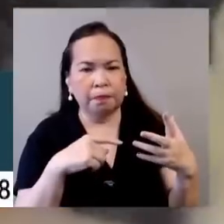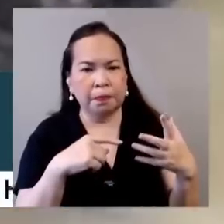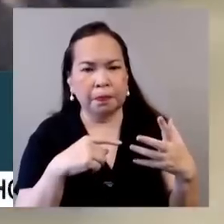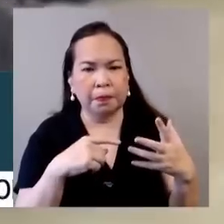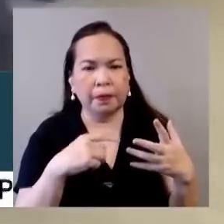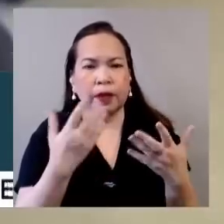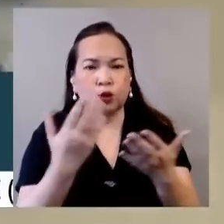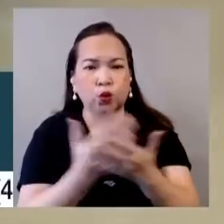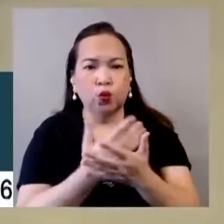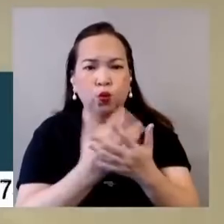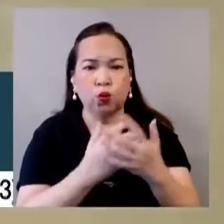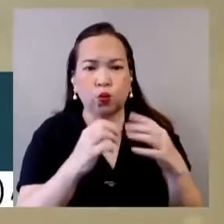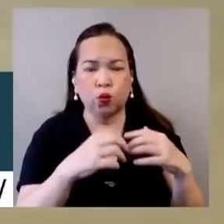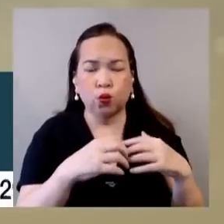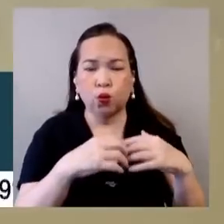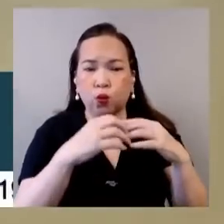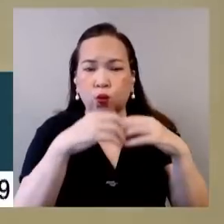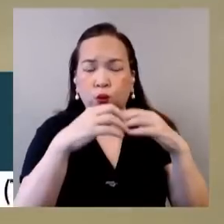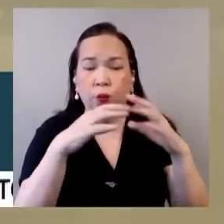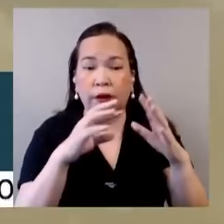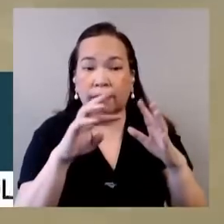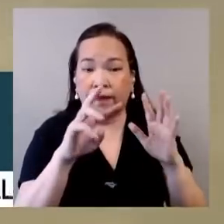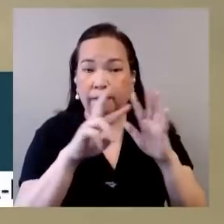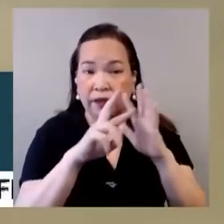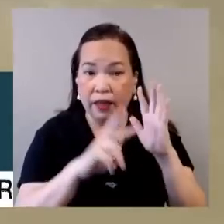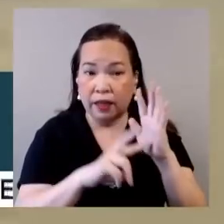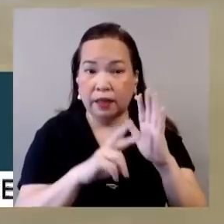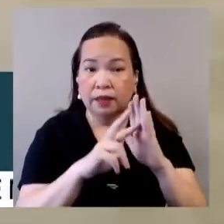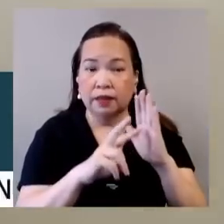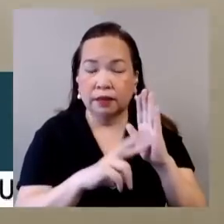mga bagong mga tayong mga subdivision. And then po yung mga